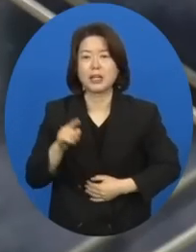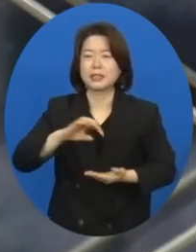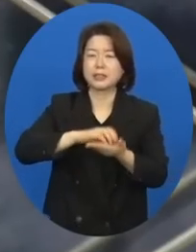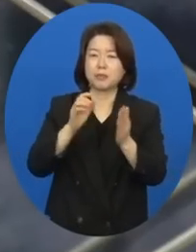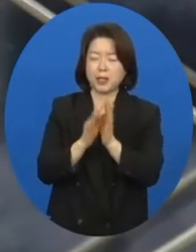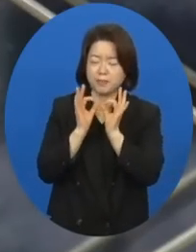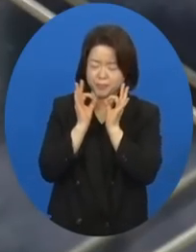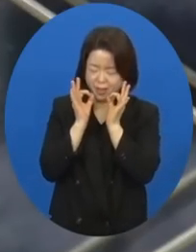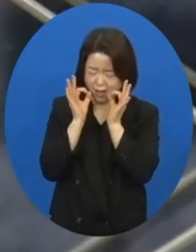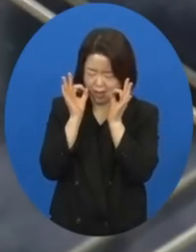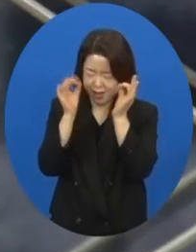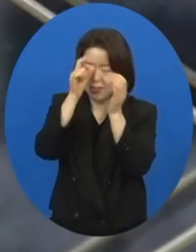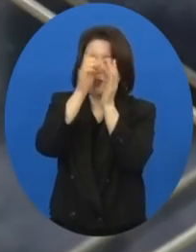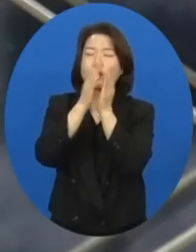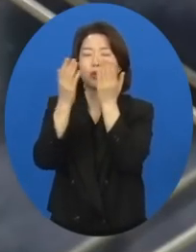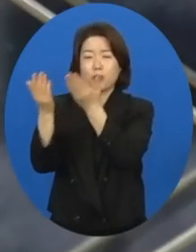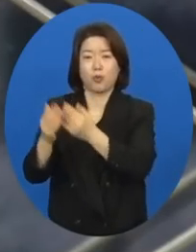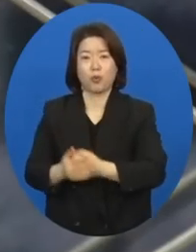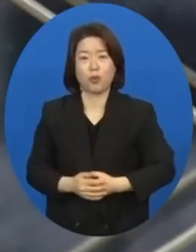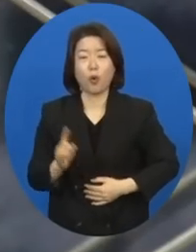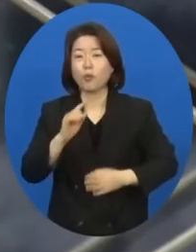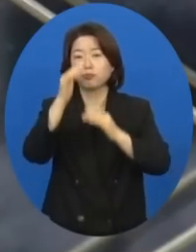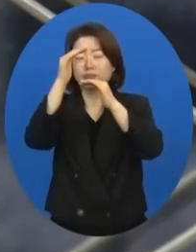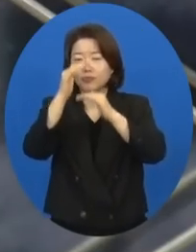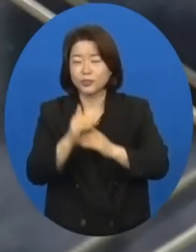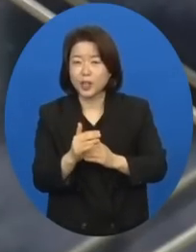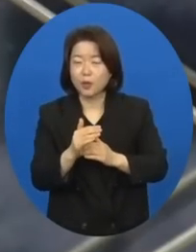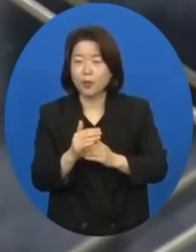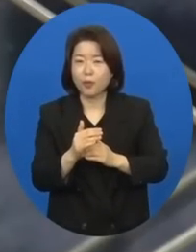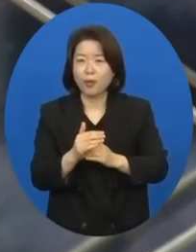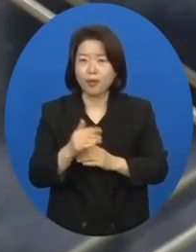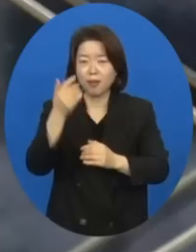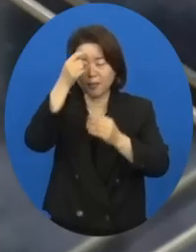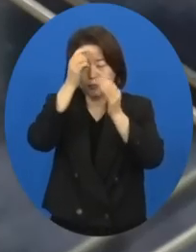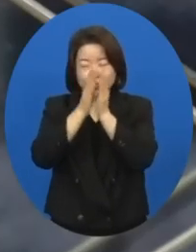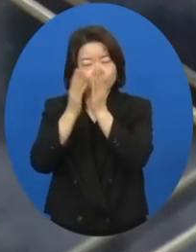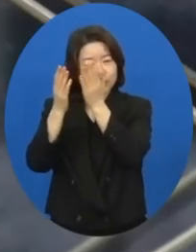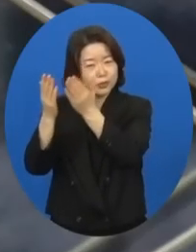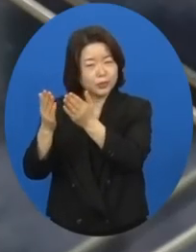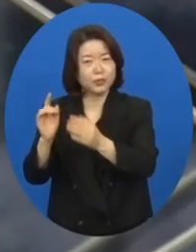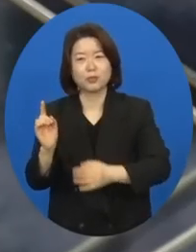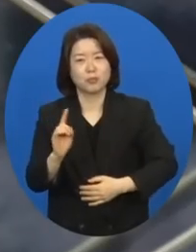기도했다는 것이에요. 도대체 어떤 내용이길래 이렇게 간절하게 하나님 앞에 간구했던